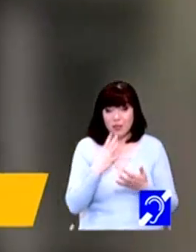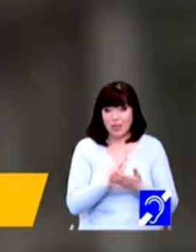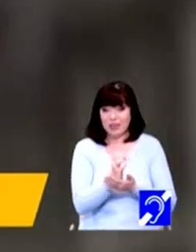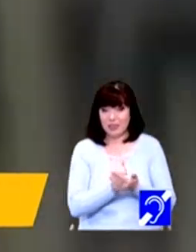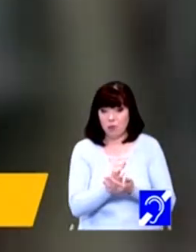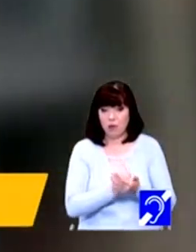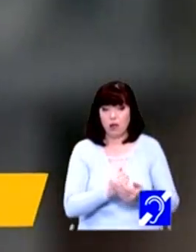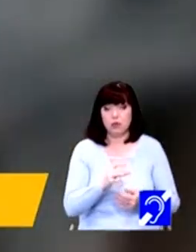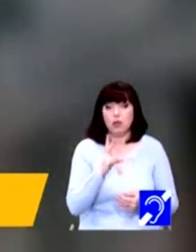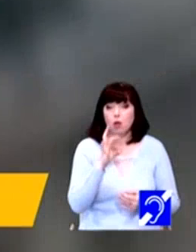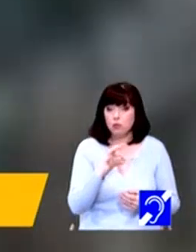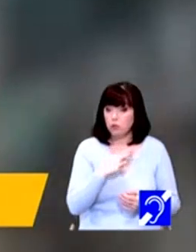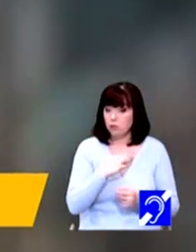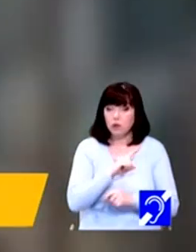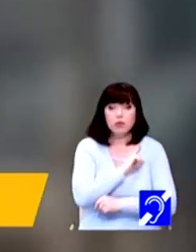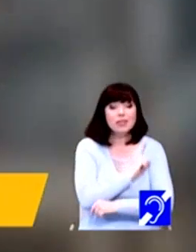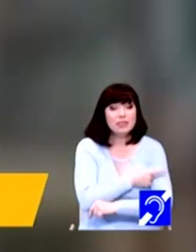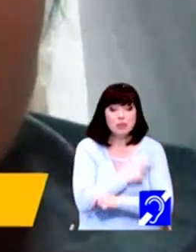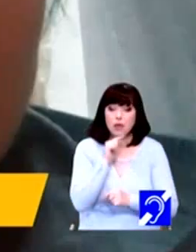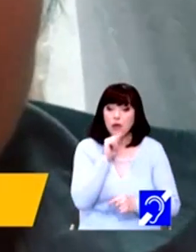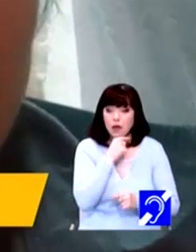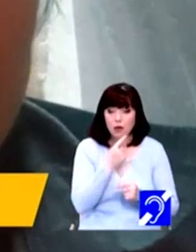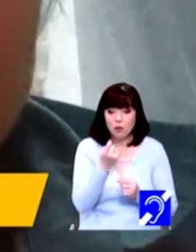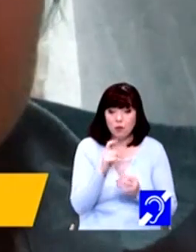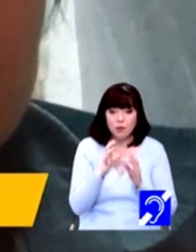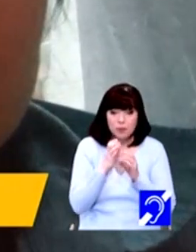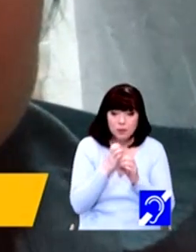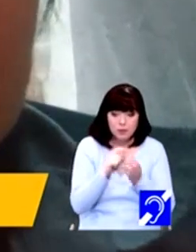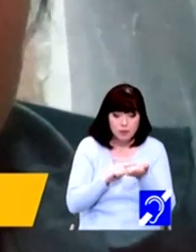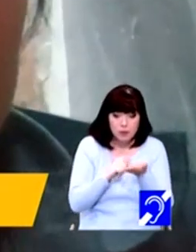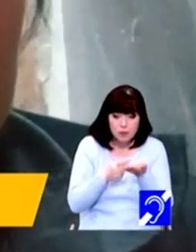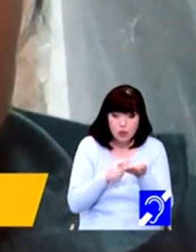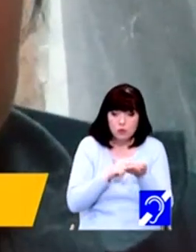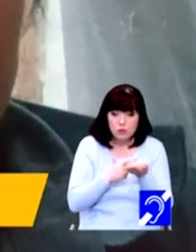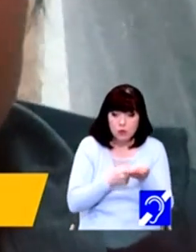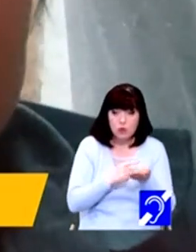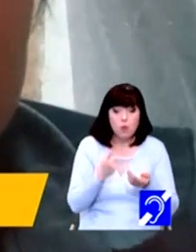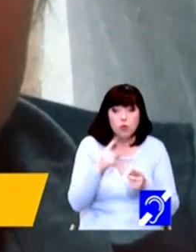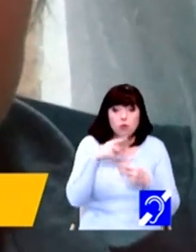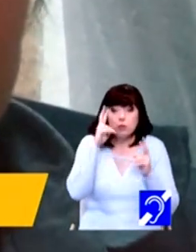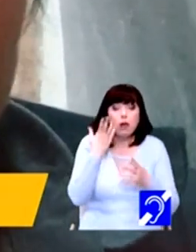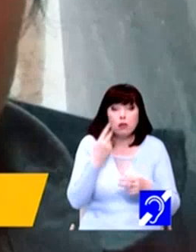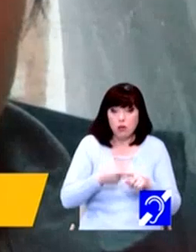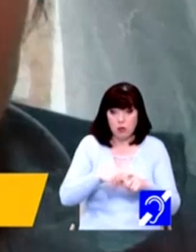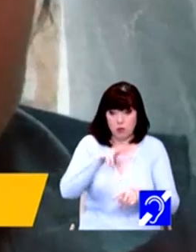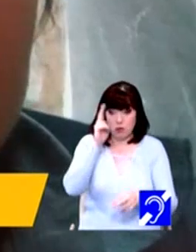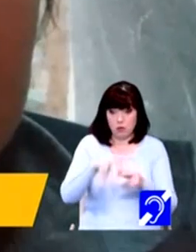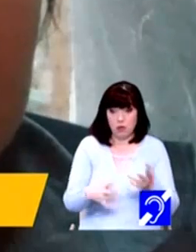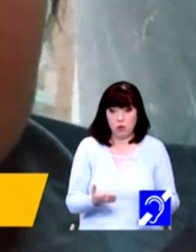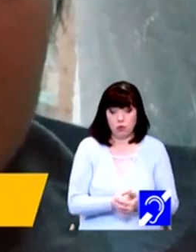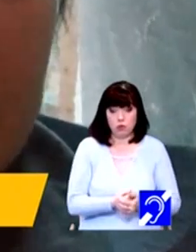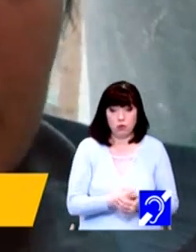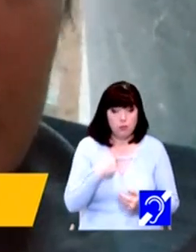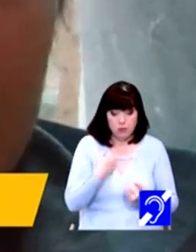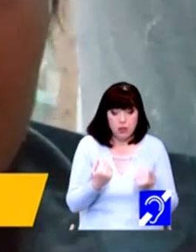мы очень сильно экономим еду, потому что мы не знаем, когда закончится эта облога. Мы